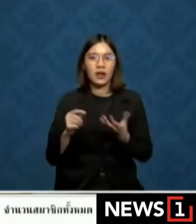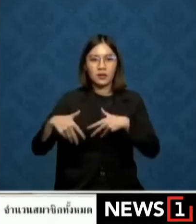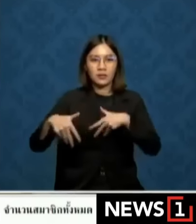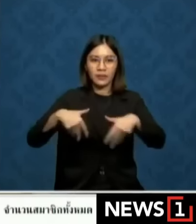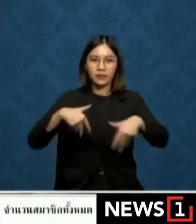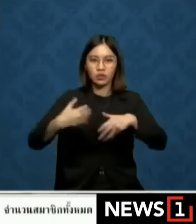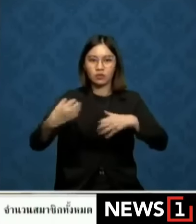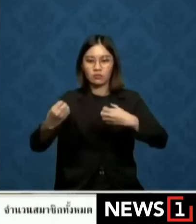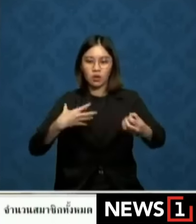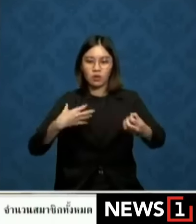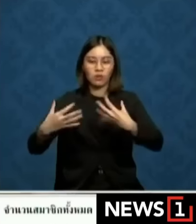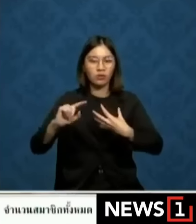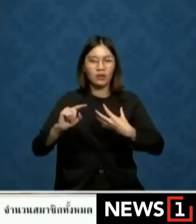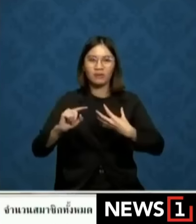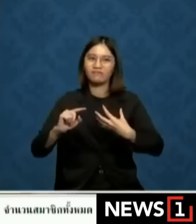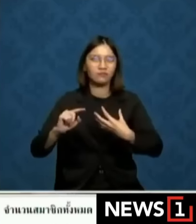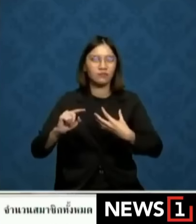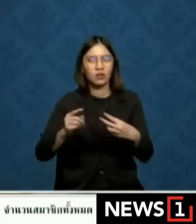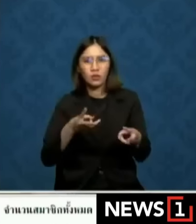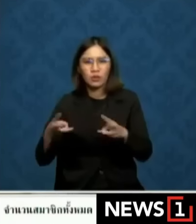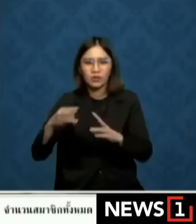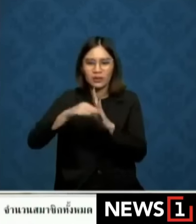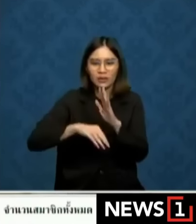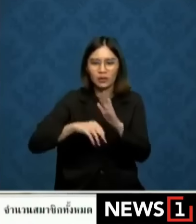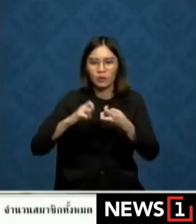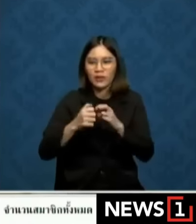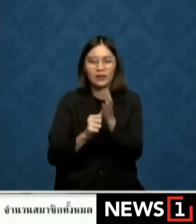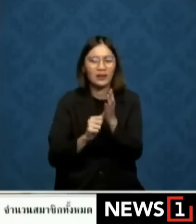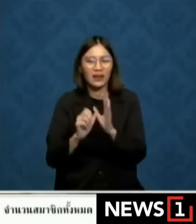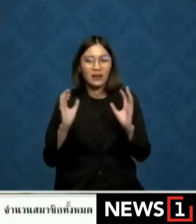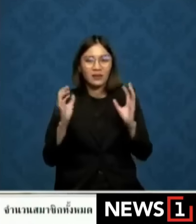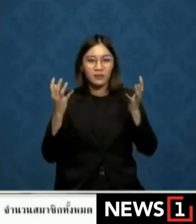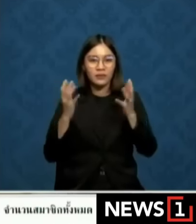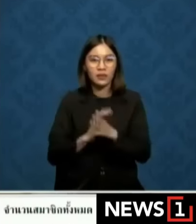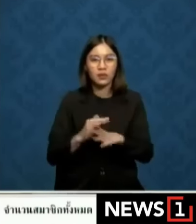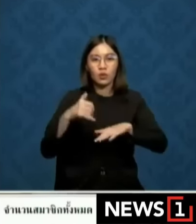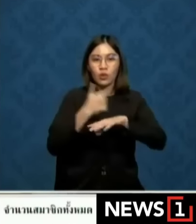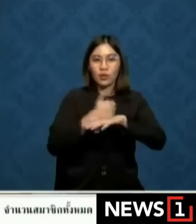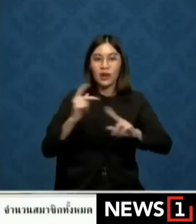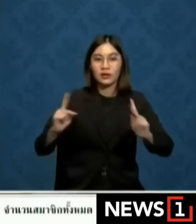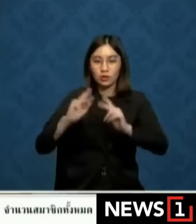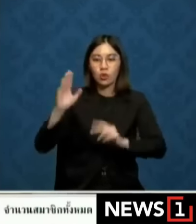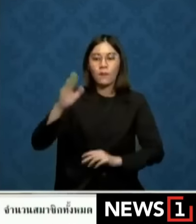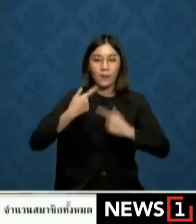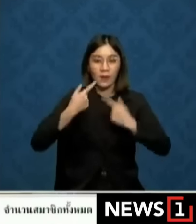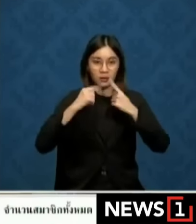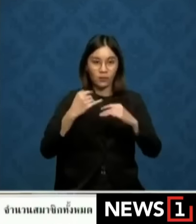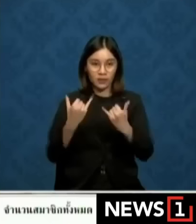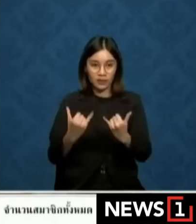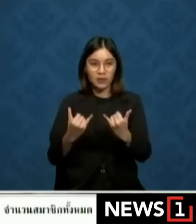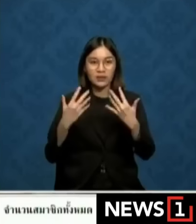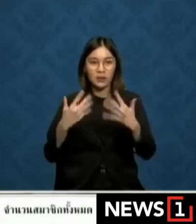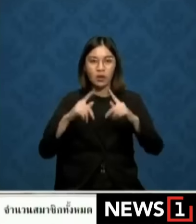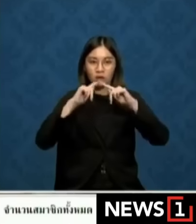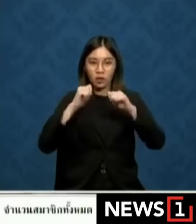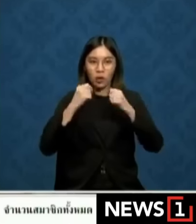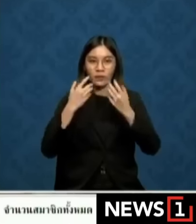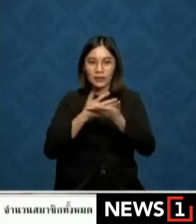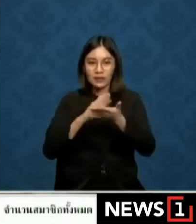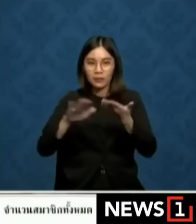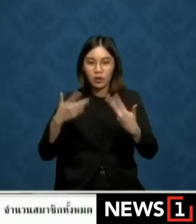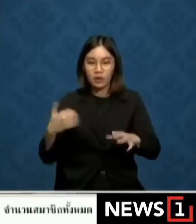าแต่ได้รับเสียงแผ่วๆว่ามีความพยายามจะไม่มีการเสนอยติดังกล่าวแต่ตอนนี้มันระบาดเพิ่มไงปล